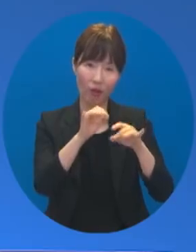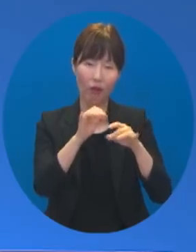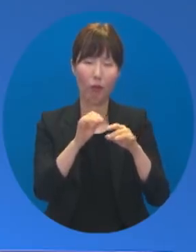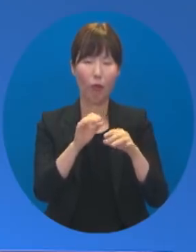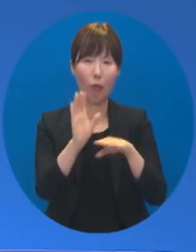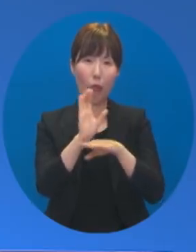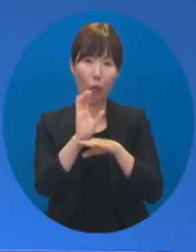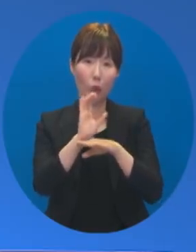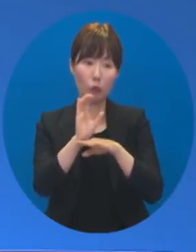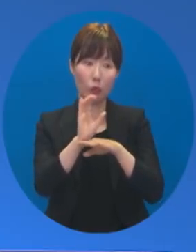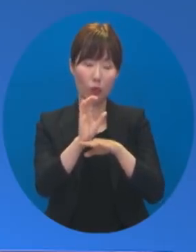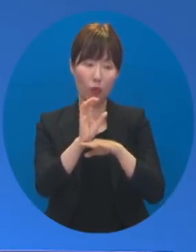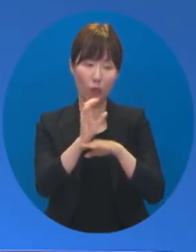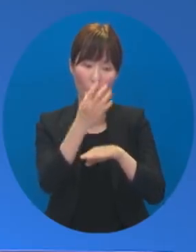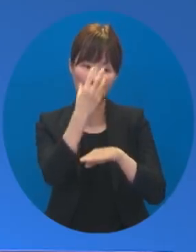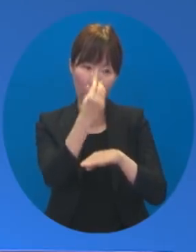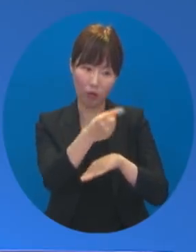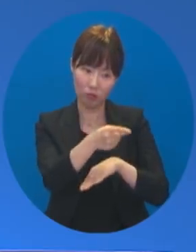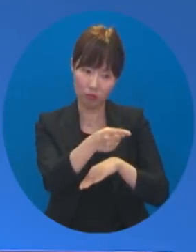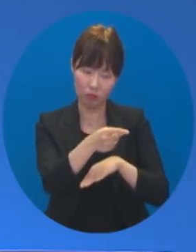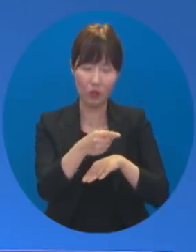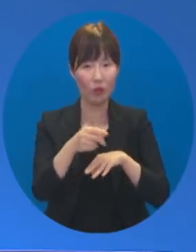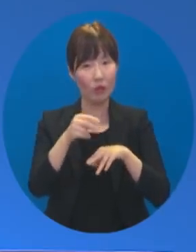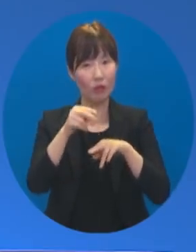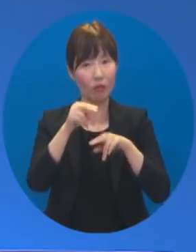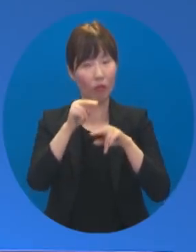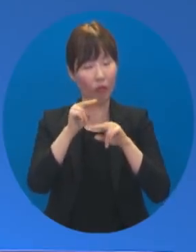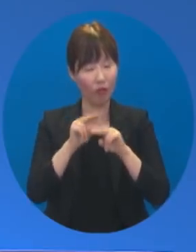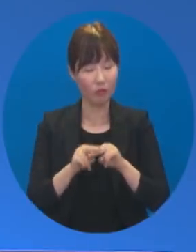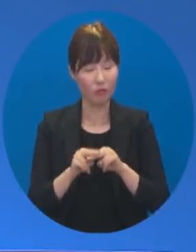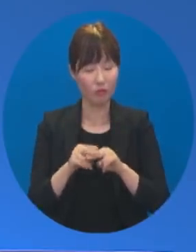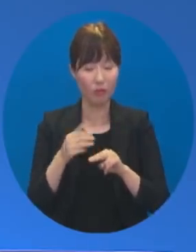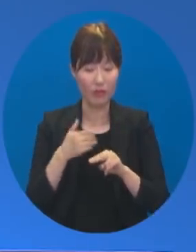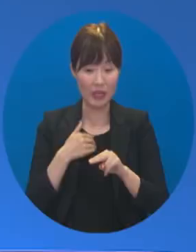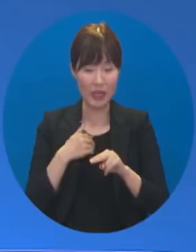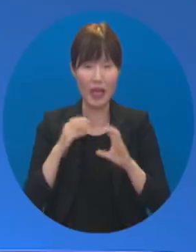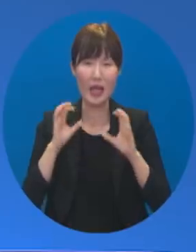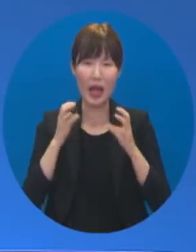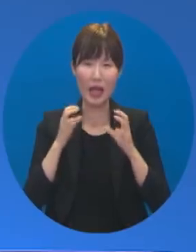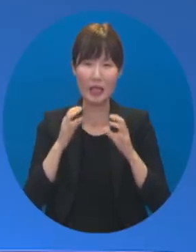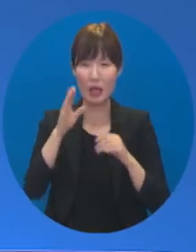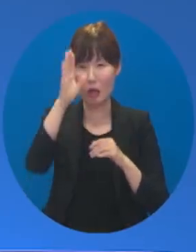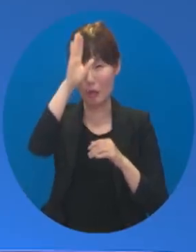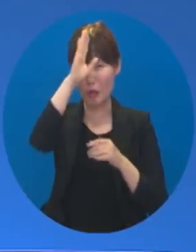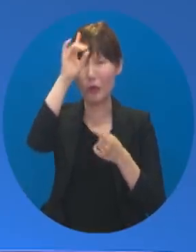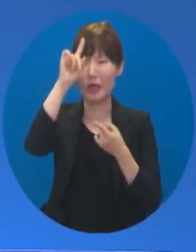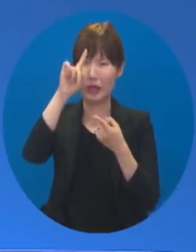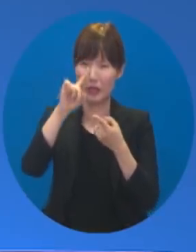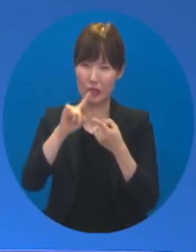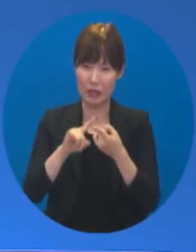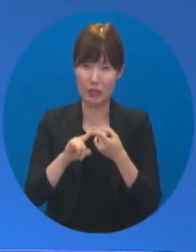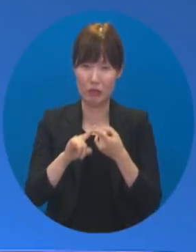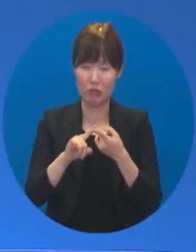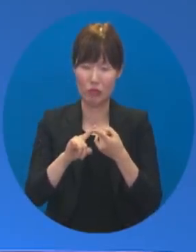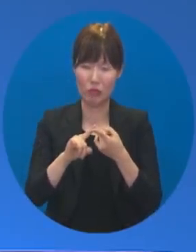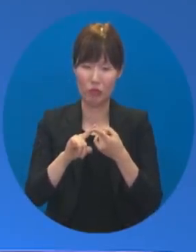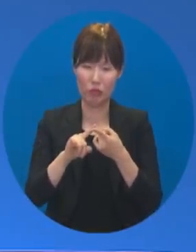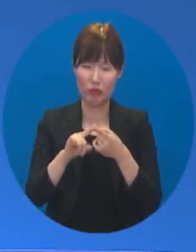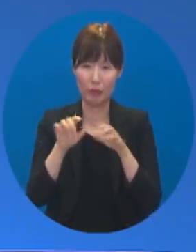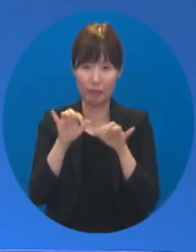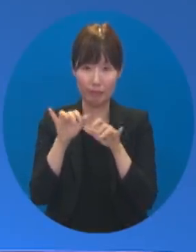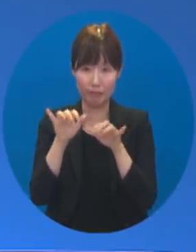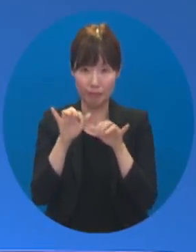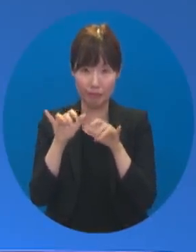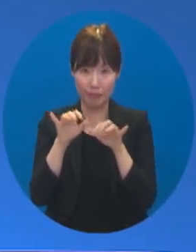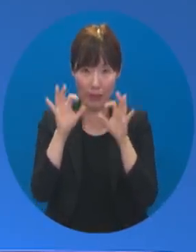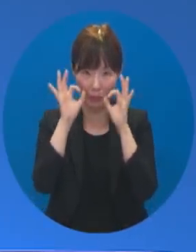그래서 다시 의자에 앉아서 제 아이의 병, 의사 선생님께서 말씀해 주신 제 아이의 병을 검색을 딱